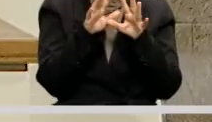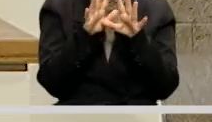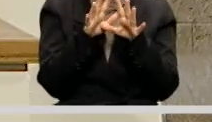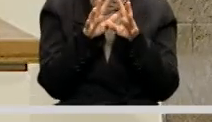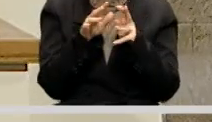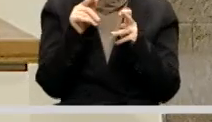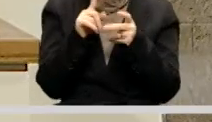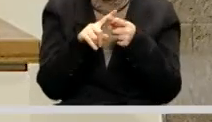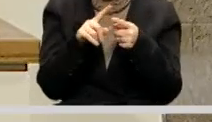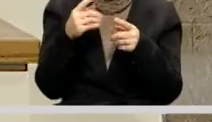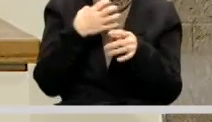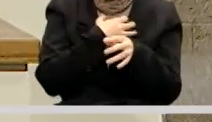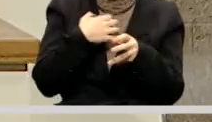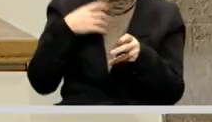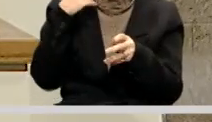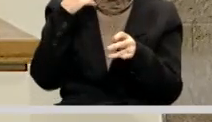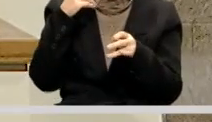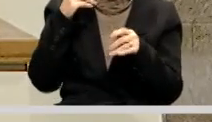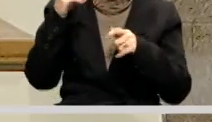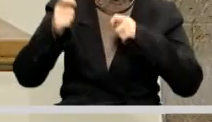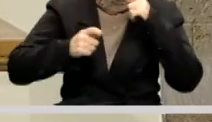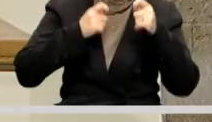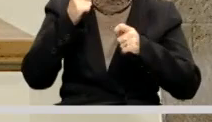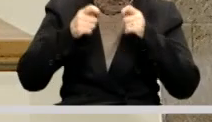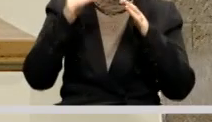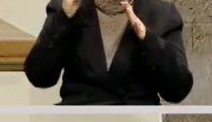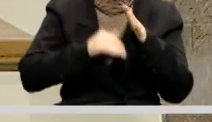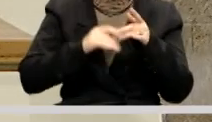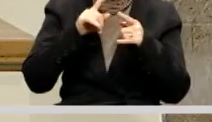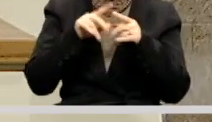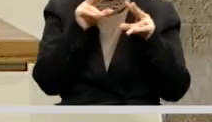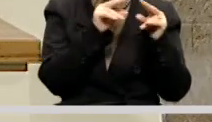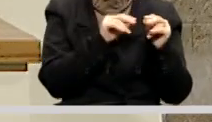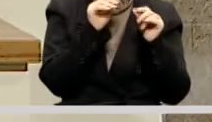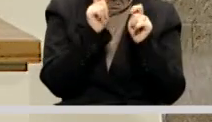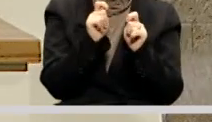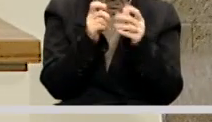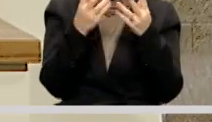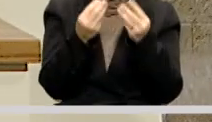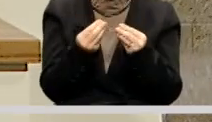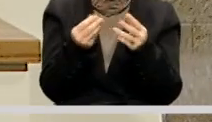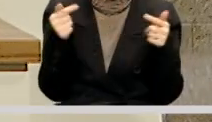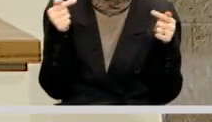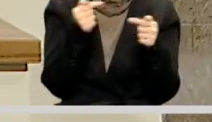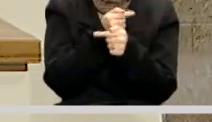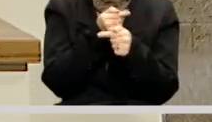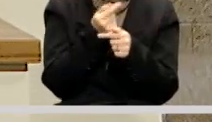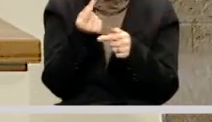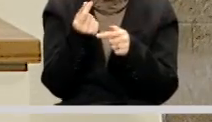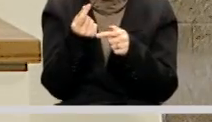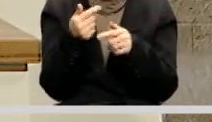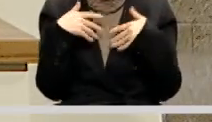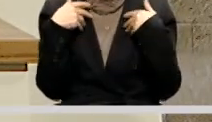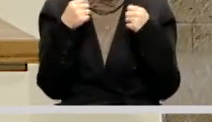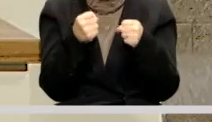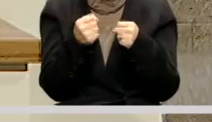yine düşüyor. Dolayısıyla şeker oranı yüksek gıdalar ne yazık ki uykuya geçişi zorlaştırır. Tam tersi biraz daha sağlıklı